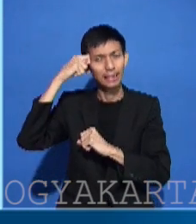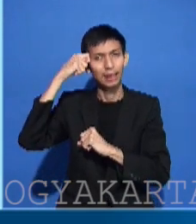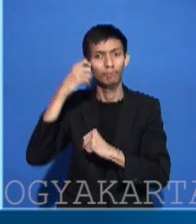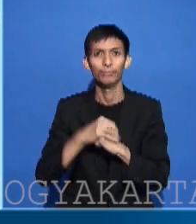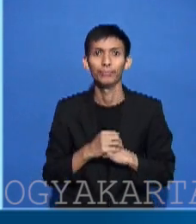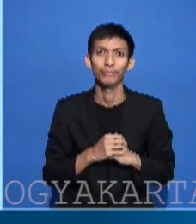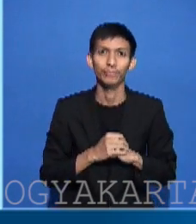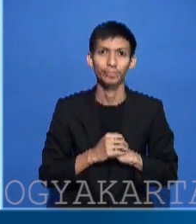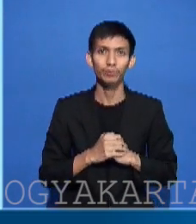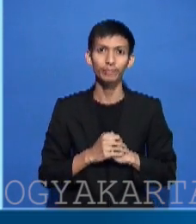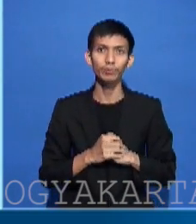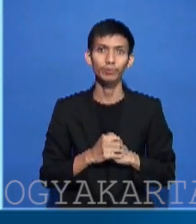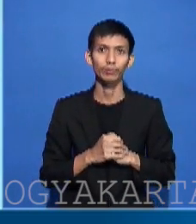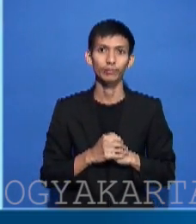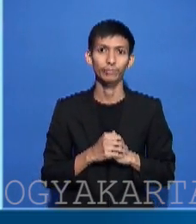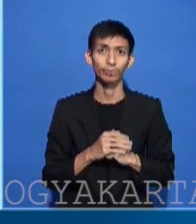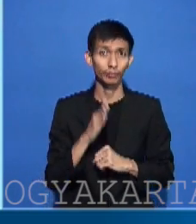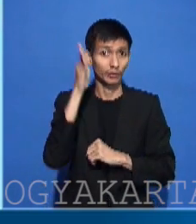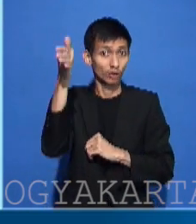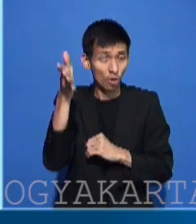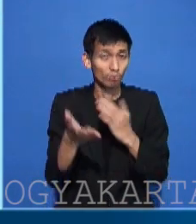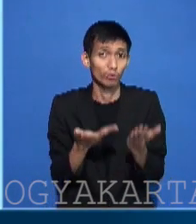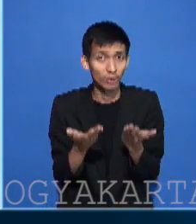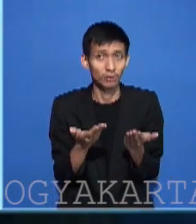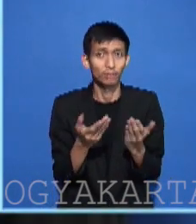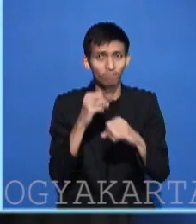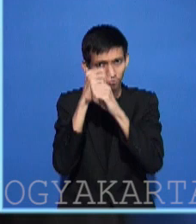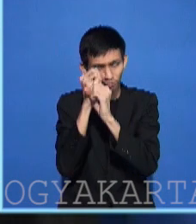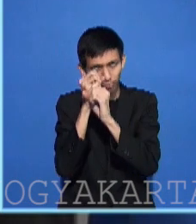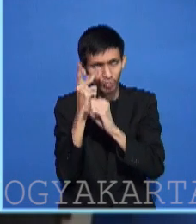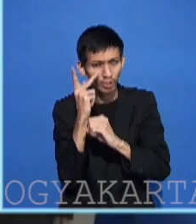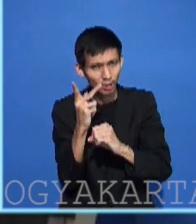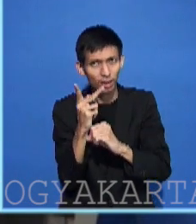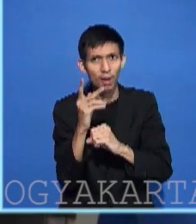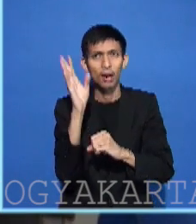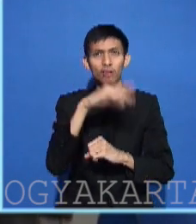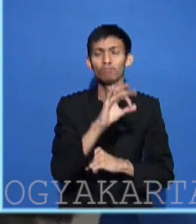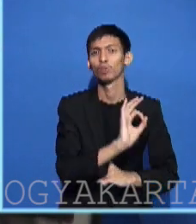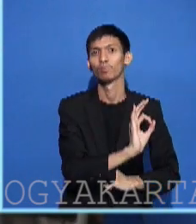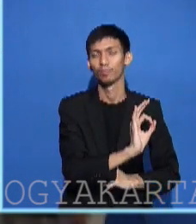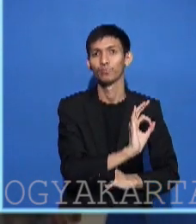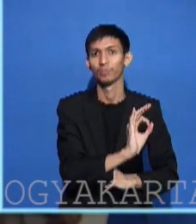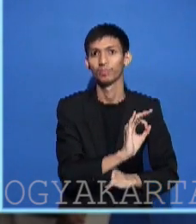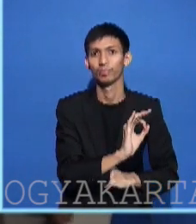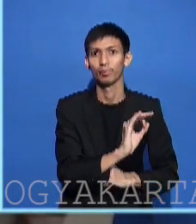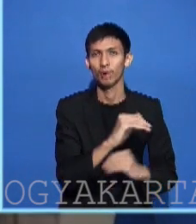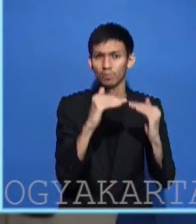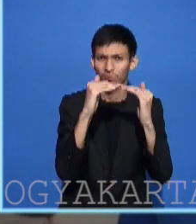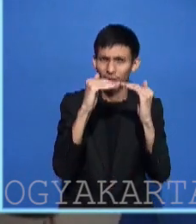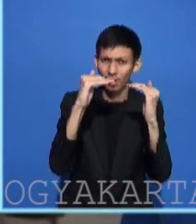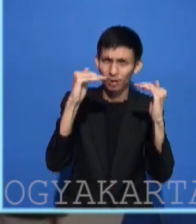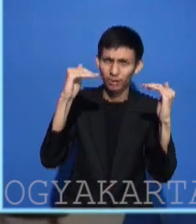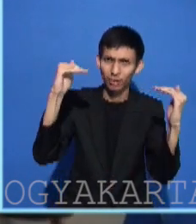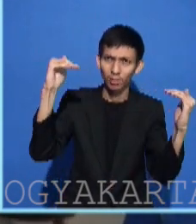Untuk besok hari akan hilal akan terlihat, tapi untuk hari ini secara ketinggian yang sudah